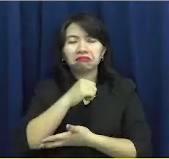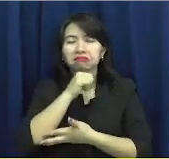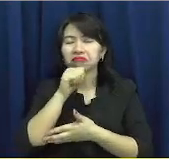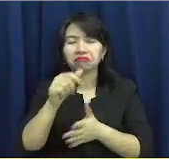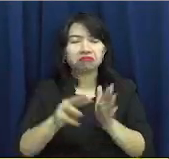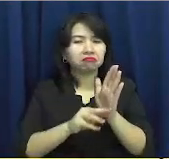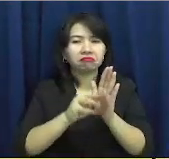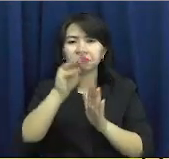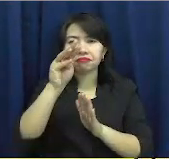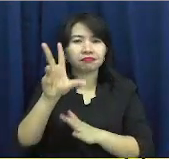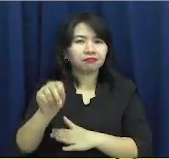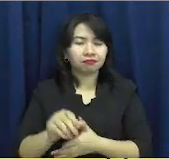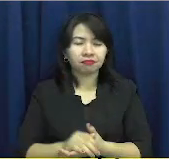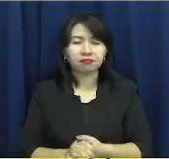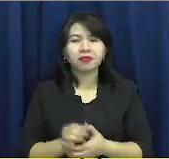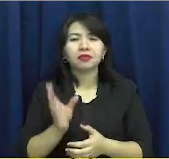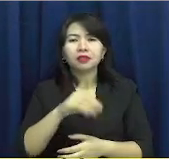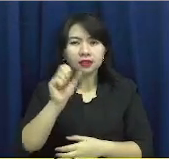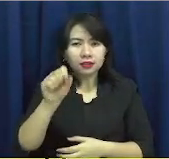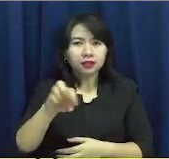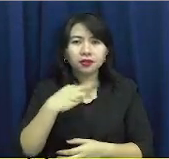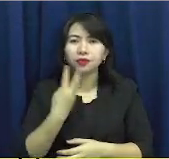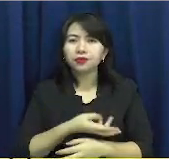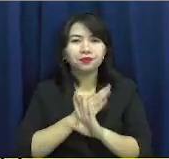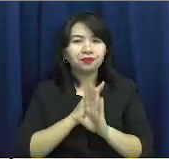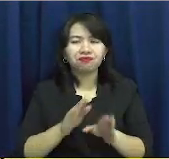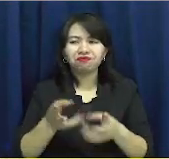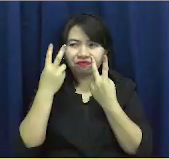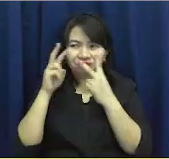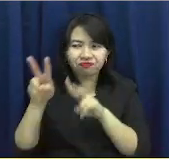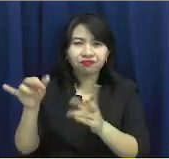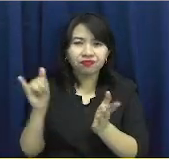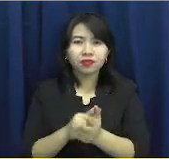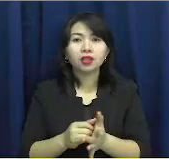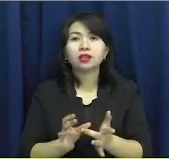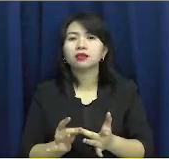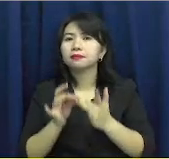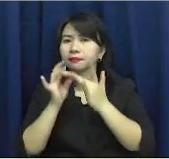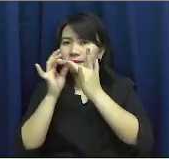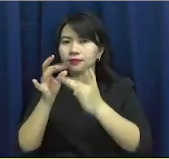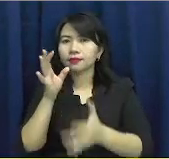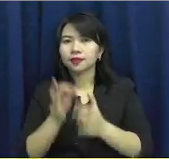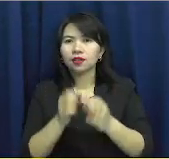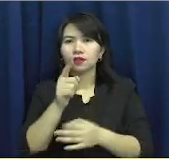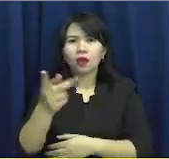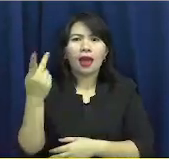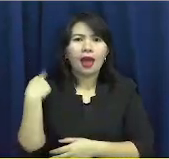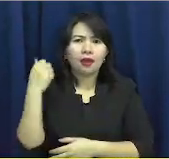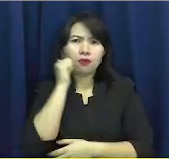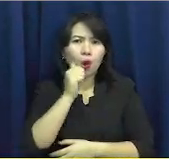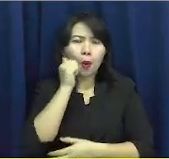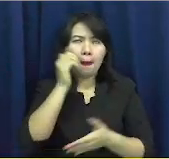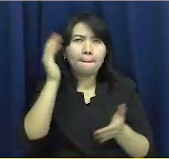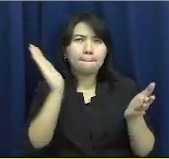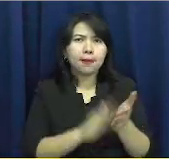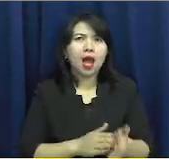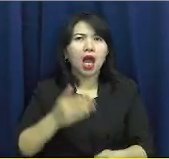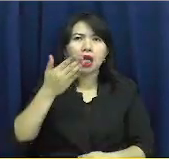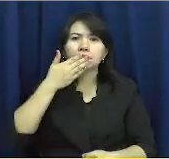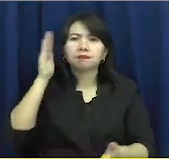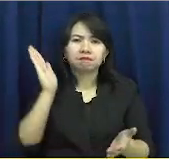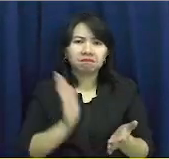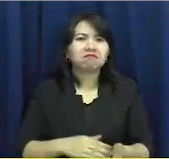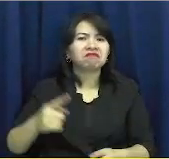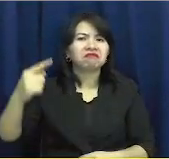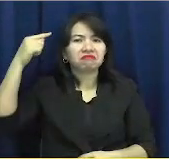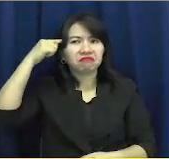Yan yung hindi po natin nakikita. Lalo-lalo na kung punong-puno ka ng negativity. Tapos matagal ka na sa simbahan. You see? Yan ang